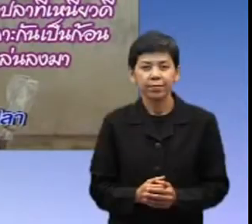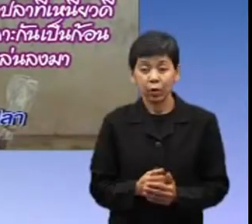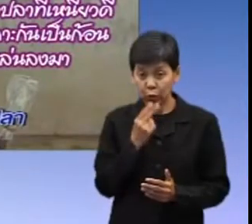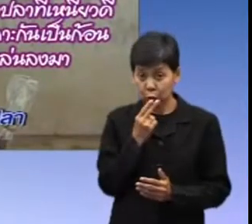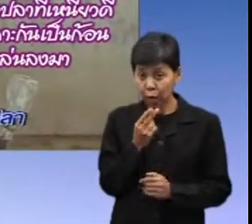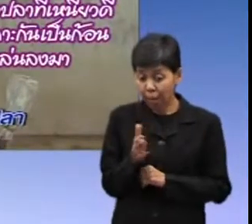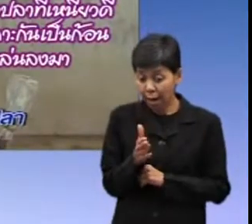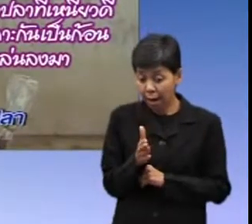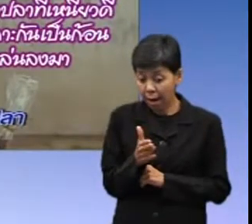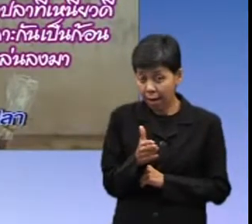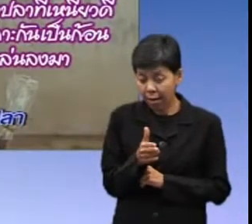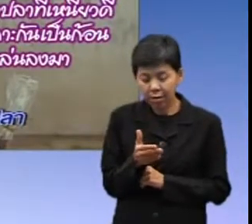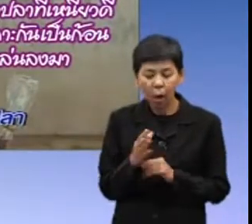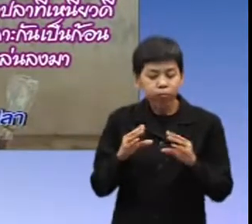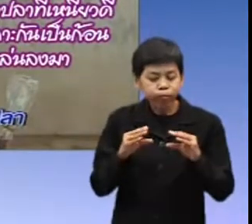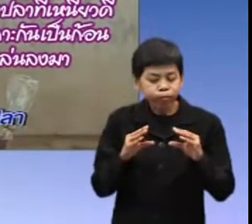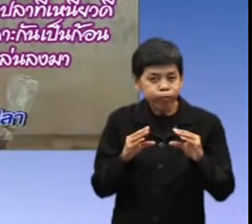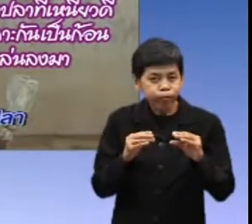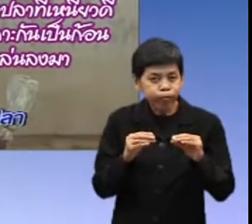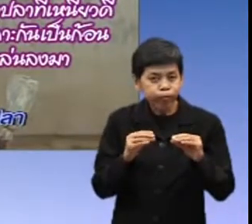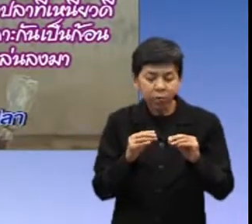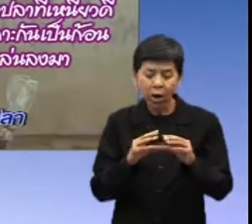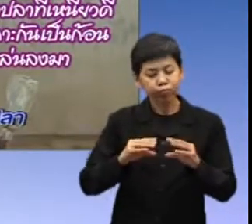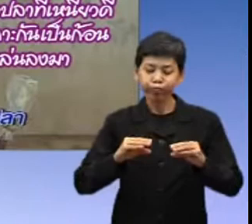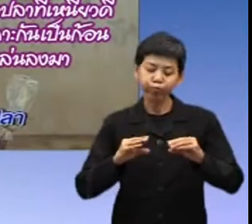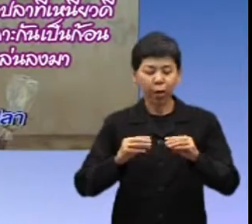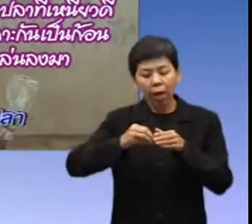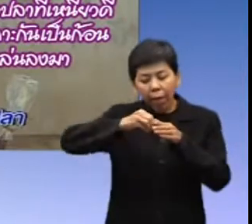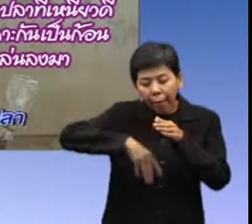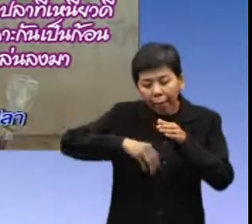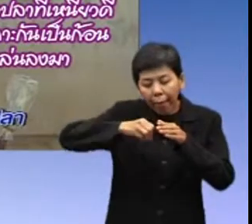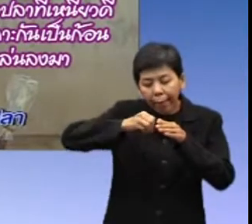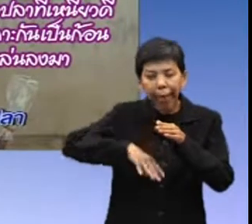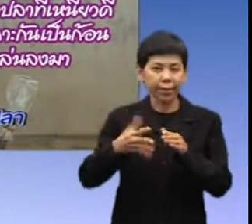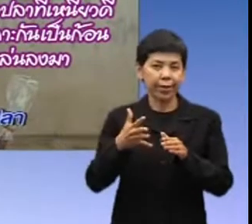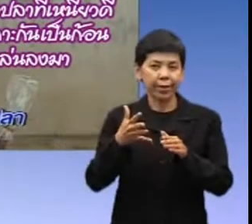สังเกตนะคะเนื้อปลาจะเหนียวจะไม่จะเกาะเป็นก้อนไม่หล่นลงมา